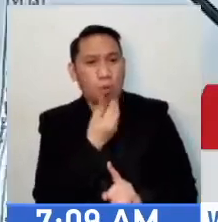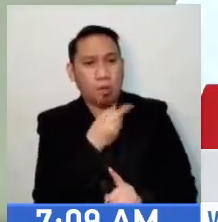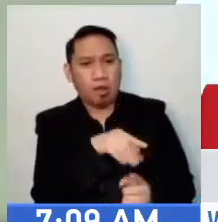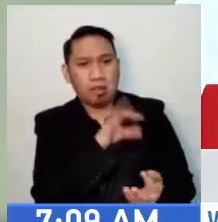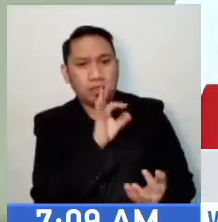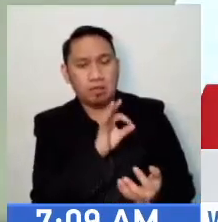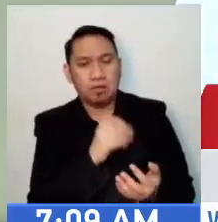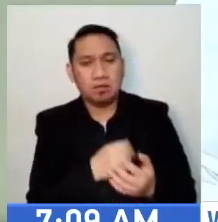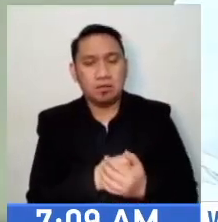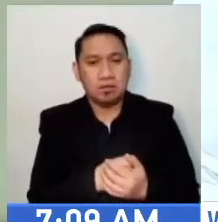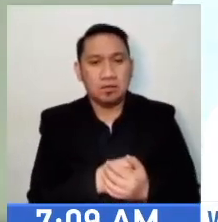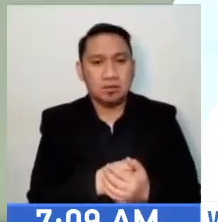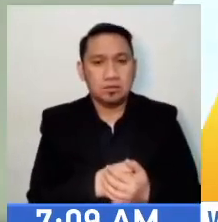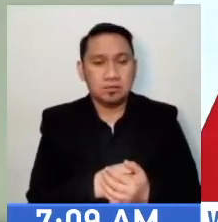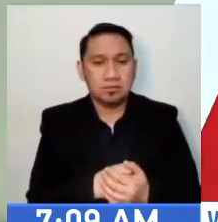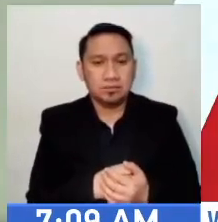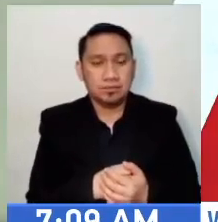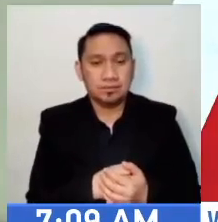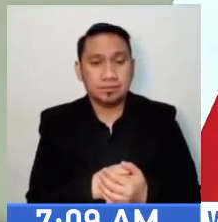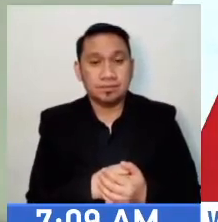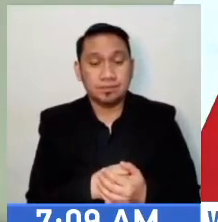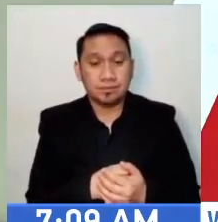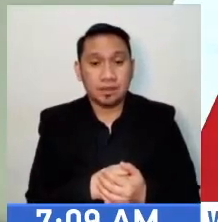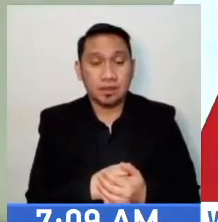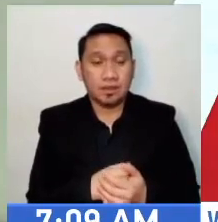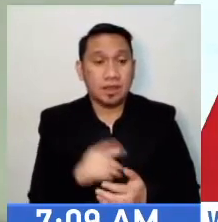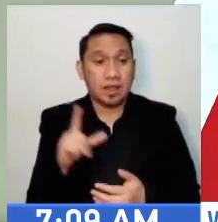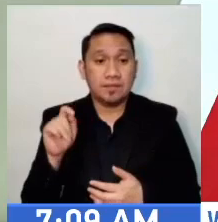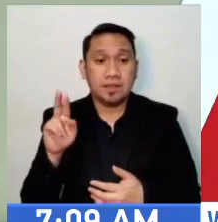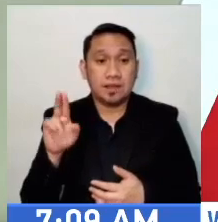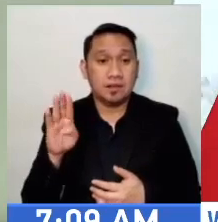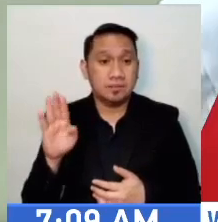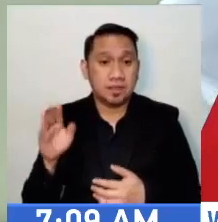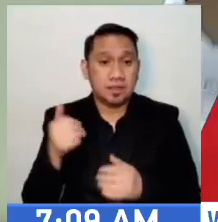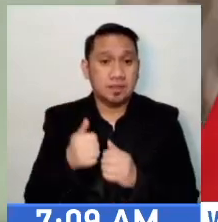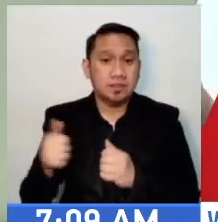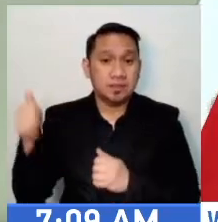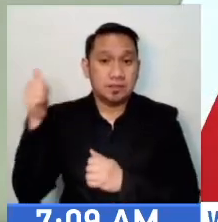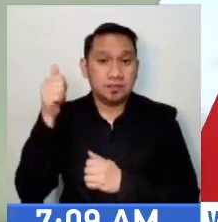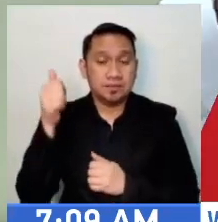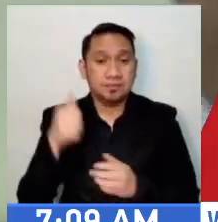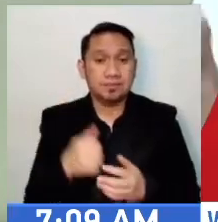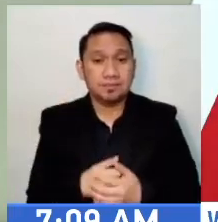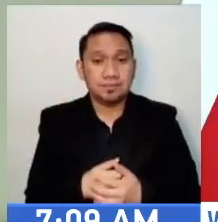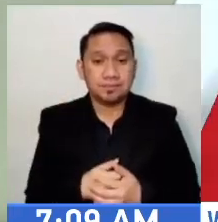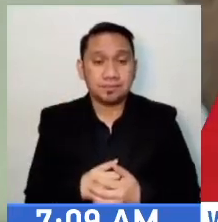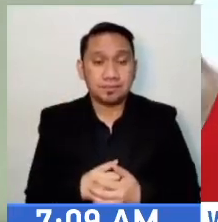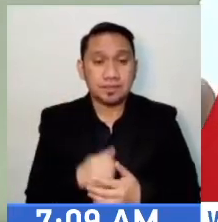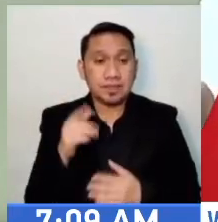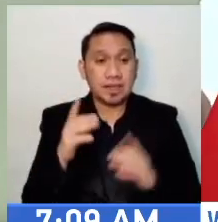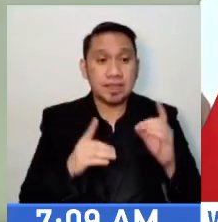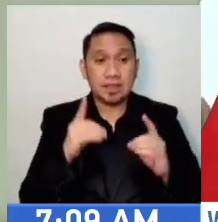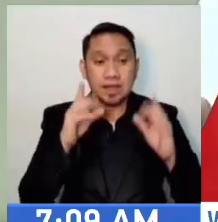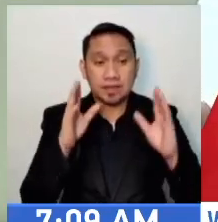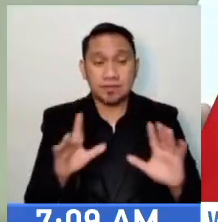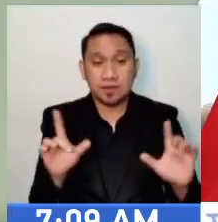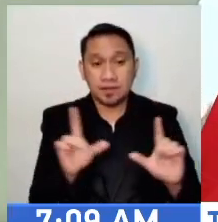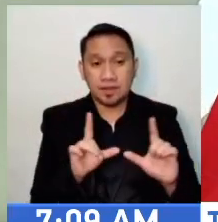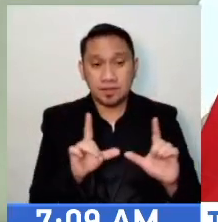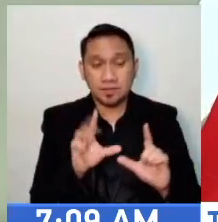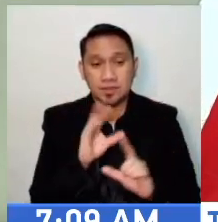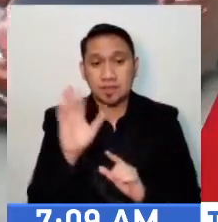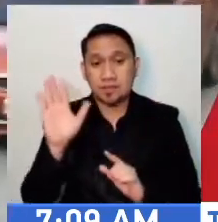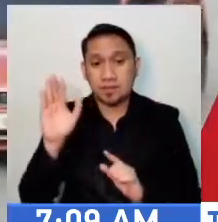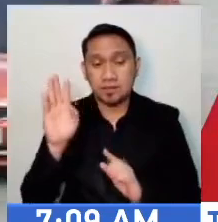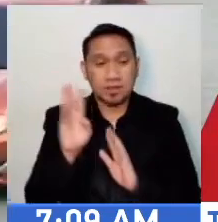tiyaga. Sabi ni LFTRB Chairman Attorney Chofilo Guadis III, driver's license at 15-hour seminar ang paunang